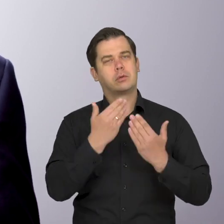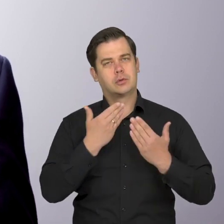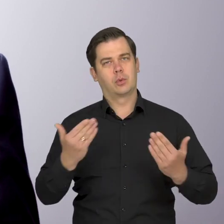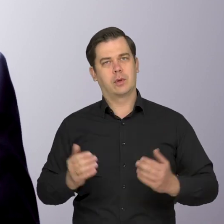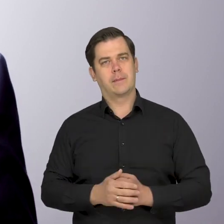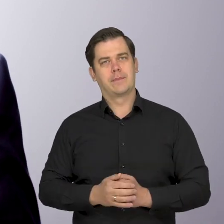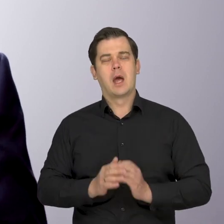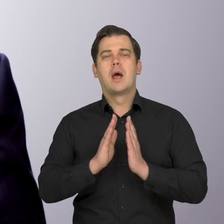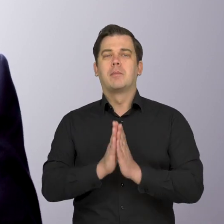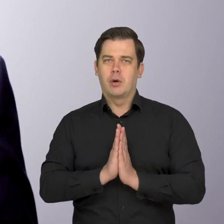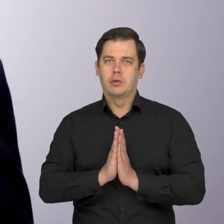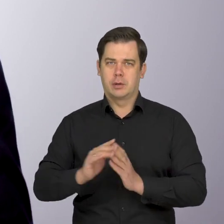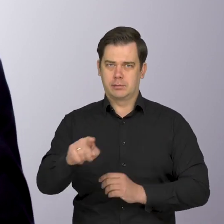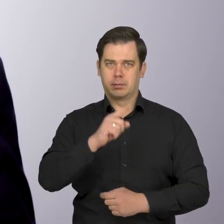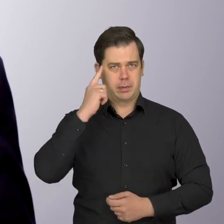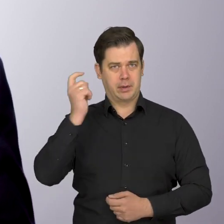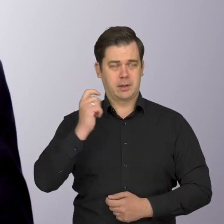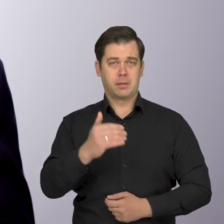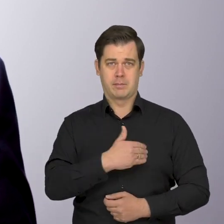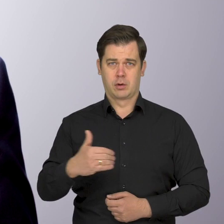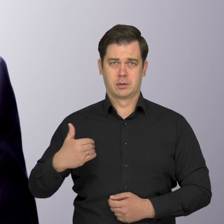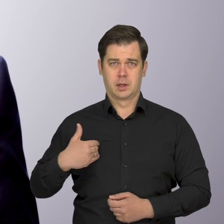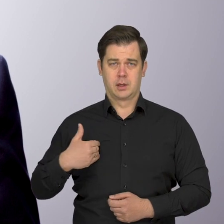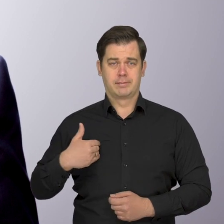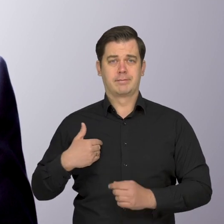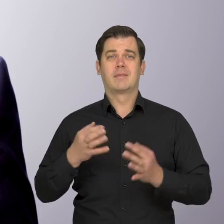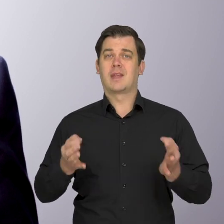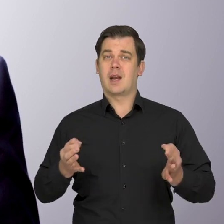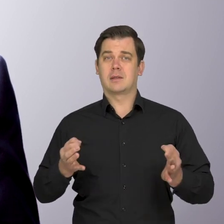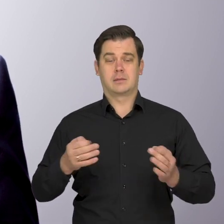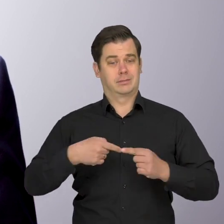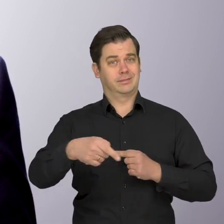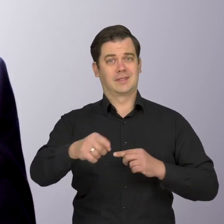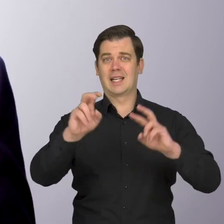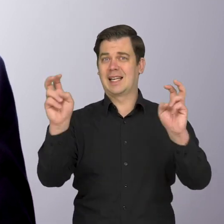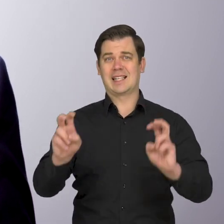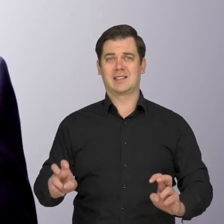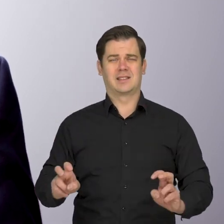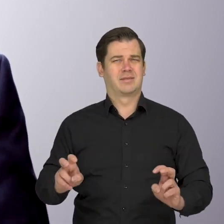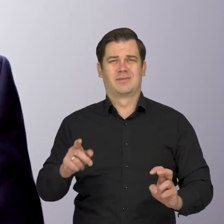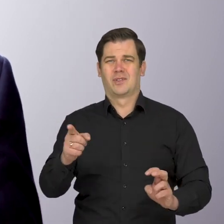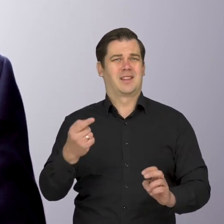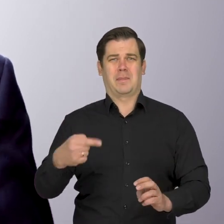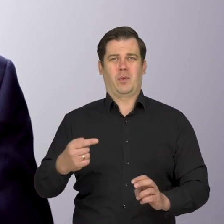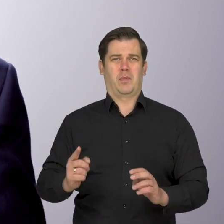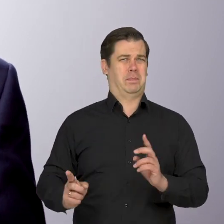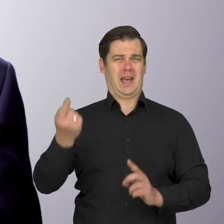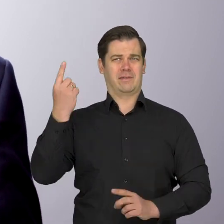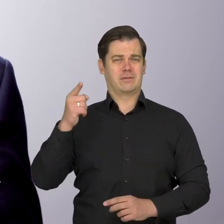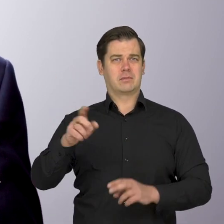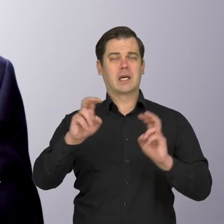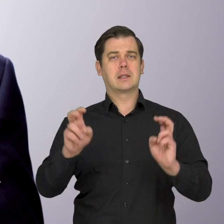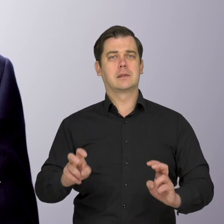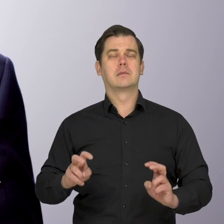Proszę, abyście pamiętali, że Polska, zwłaszcza teraz, w obliczu kryzysu na niespotykaną